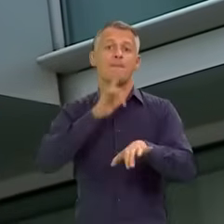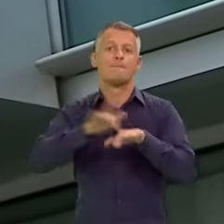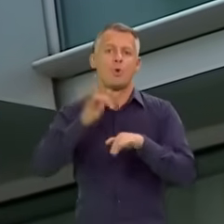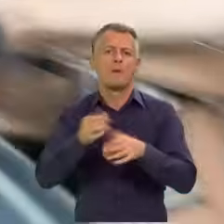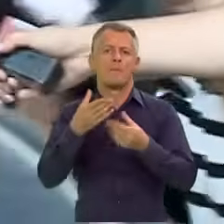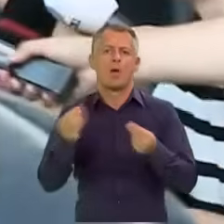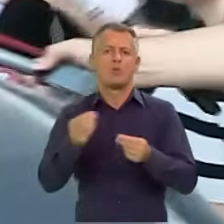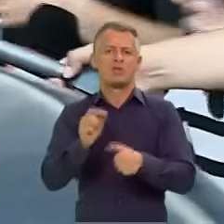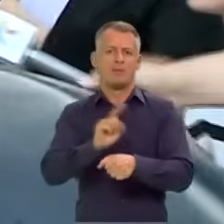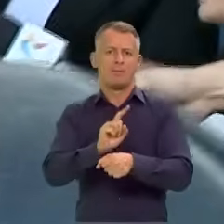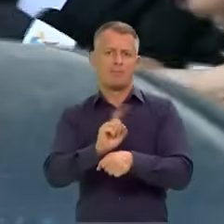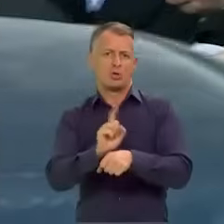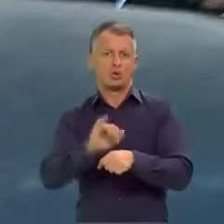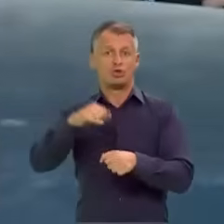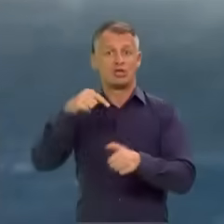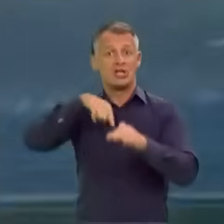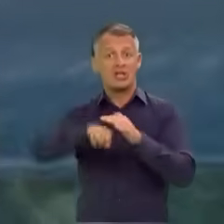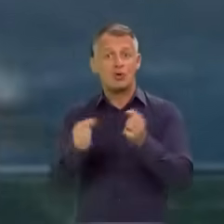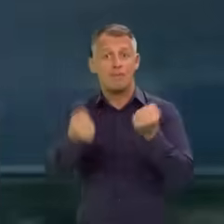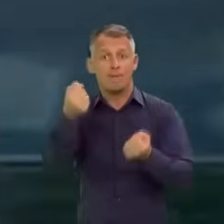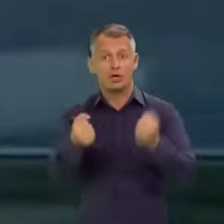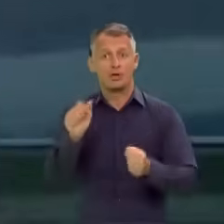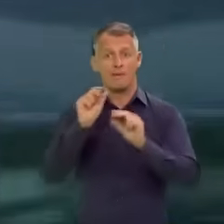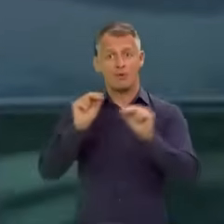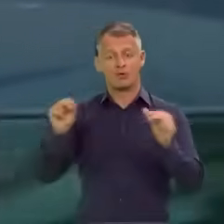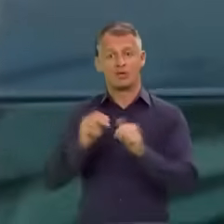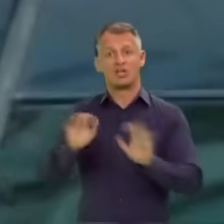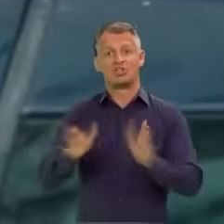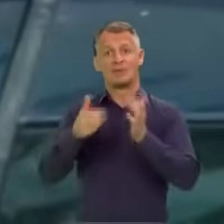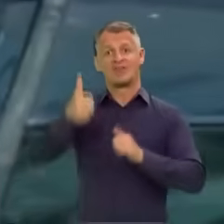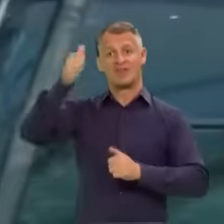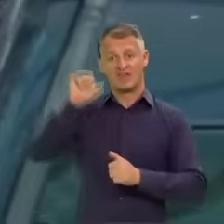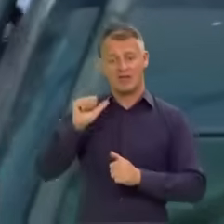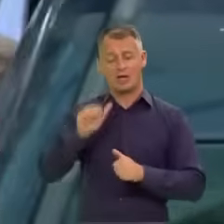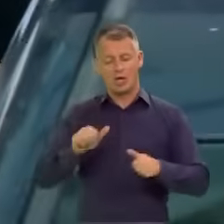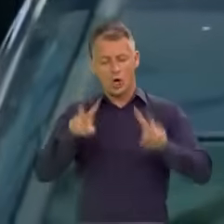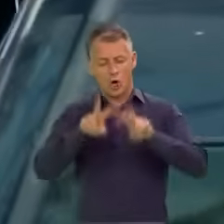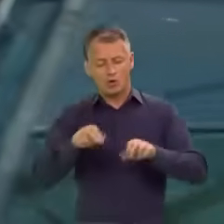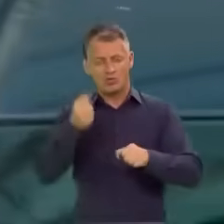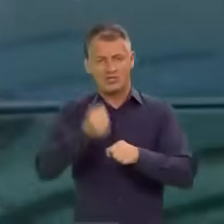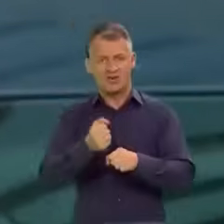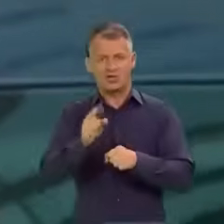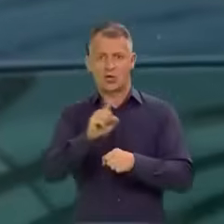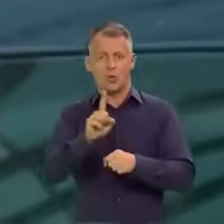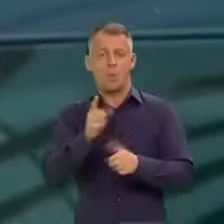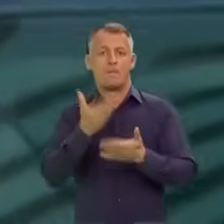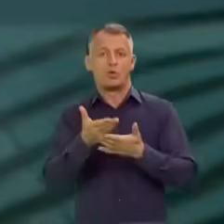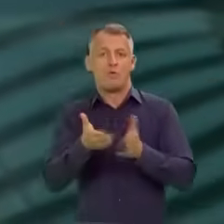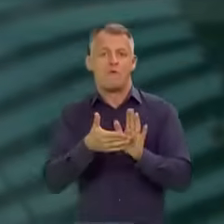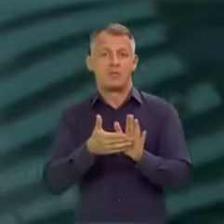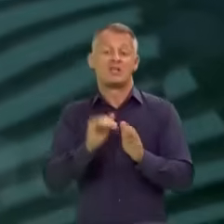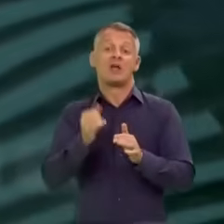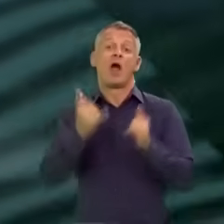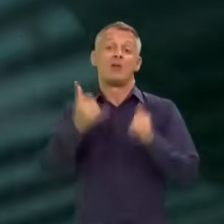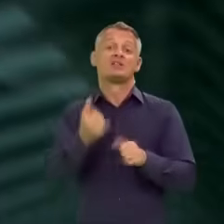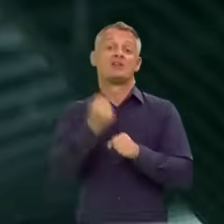minute și în mașina sociologului. Începând de ieri, investigația în acest caz nu se mai desfășoară in rem, ci in